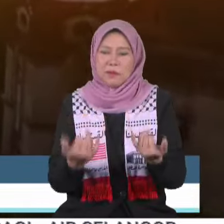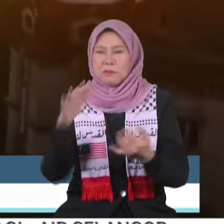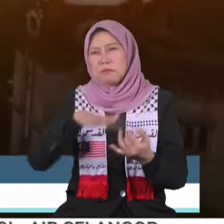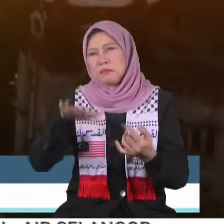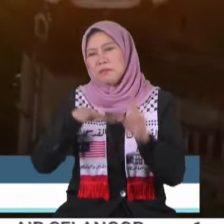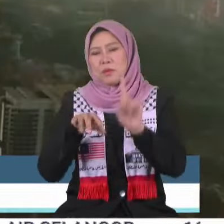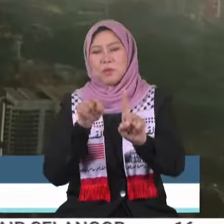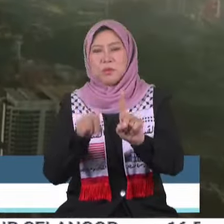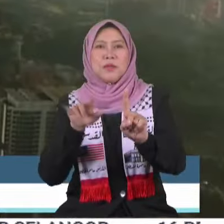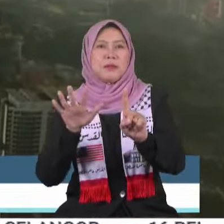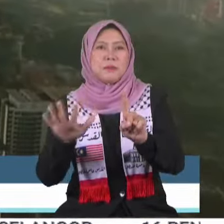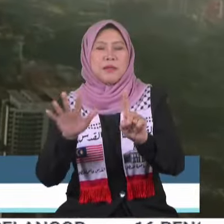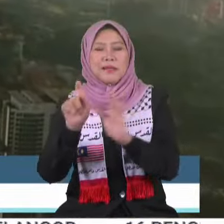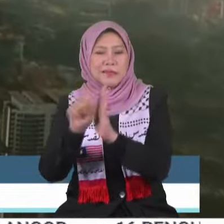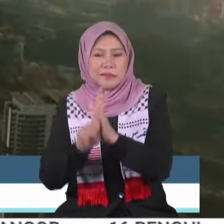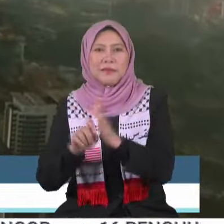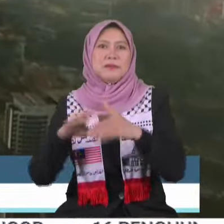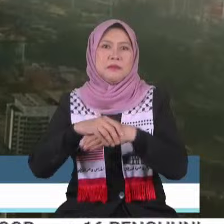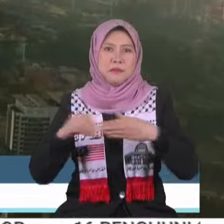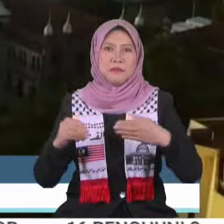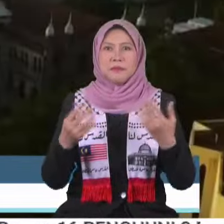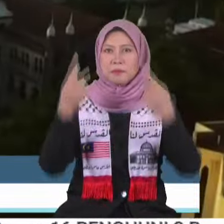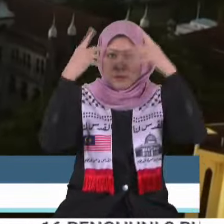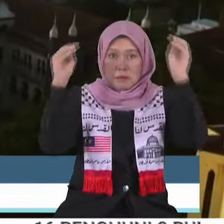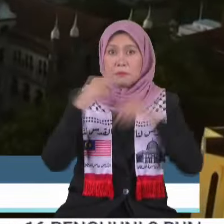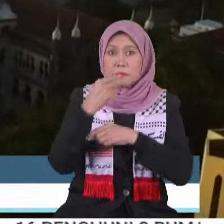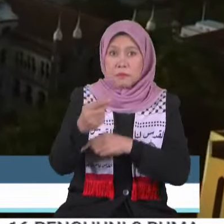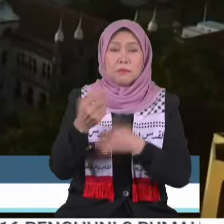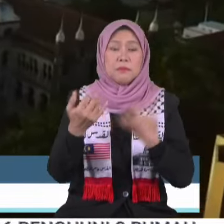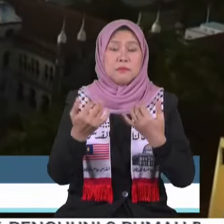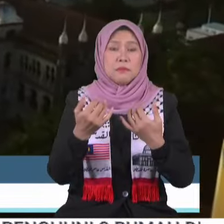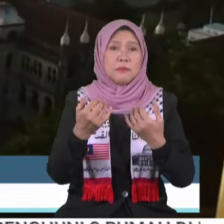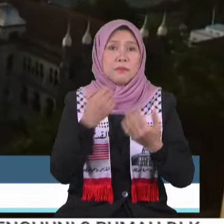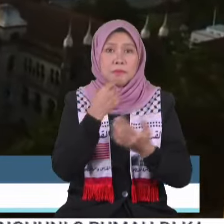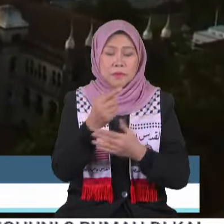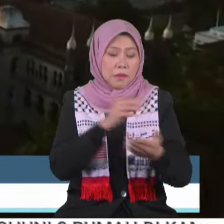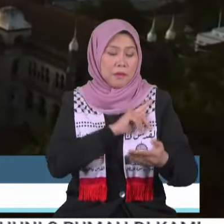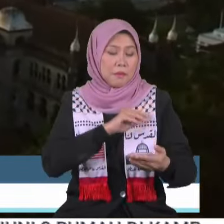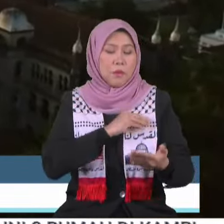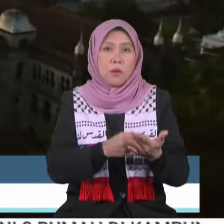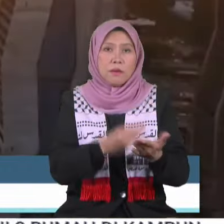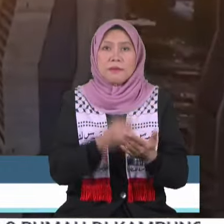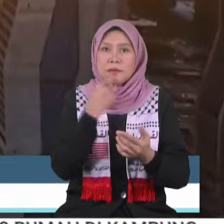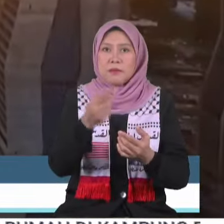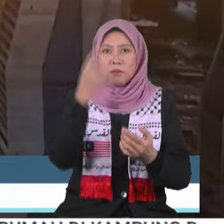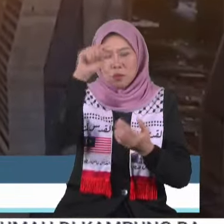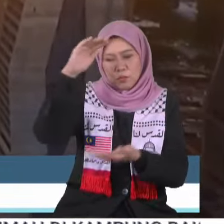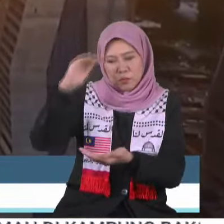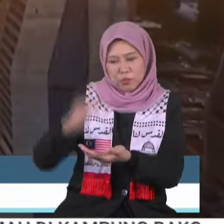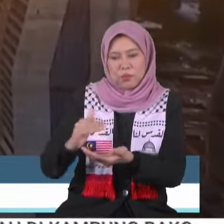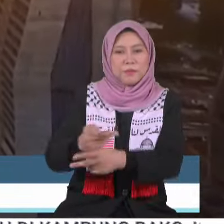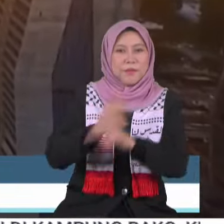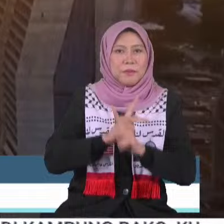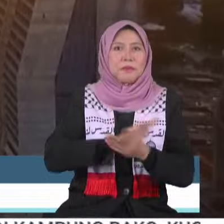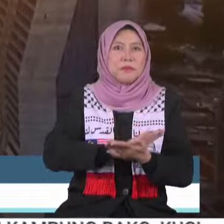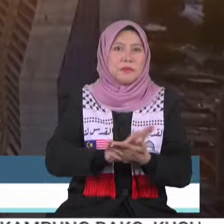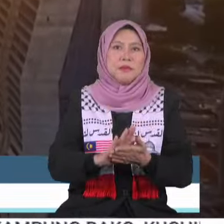RM1.5 trilion. Perdana Menteri merangkap Menteri Kewangan berkata, usaha itu dilaksana melalui pengurangan pinjaman bersih tahunan